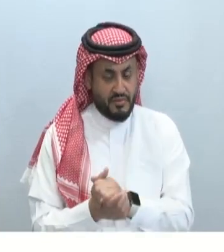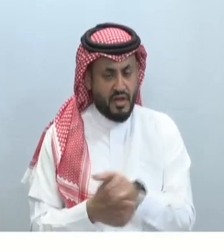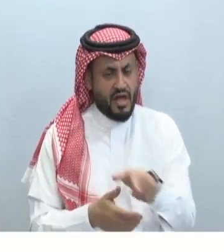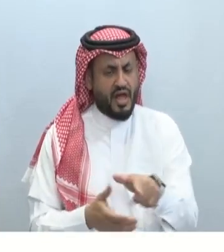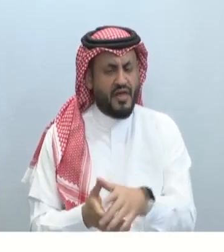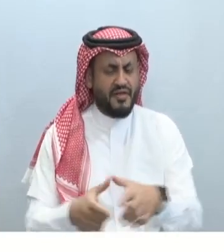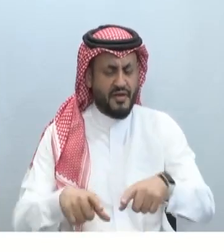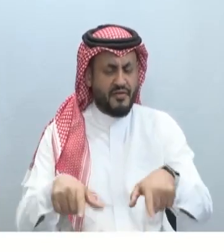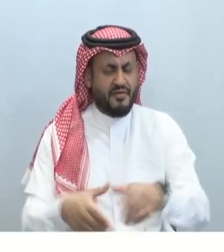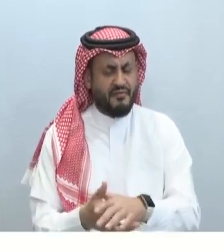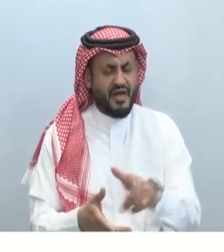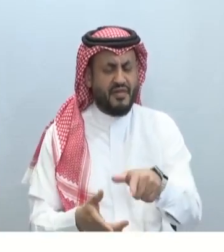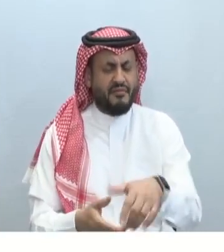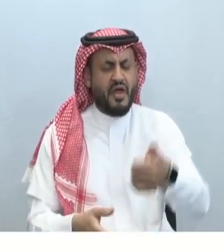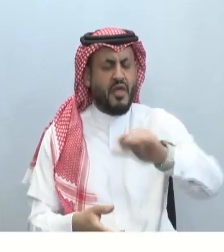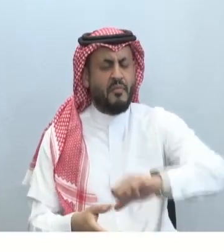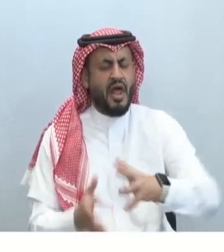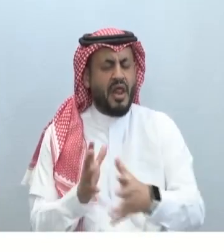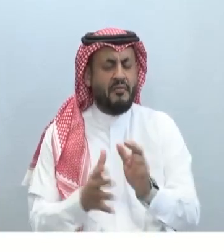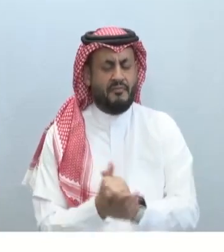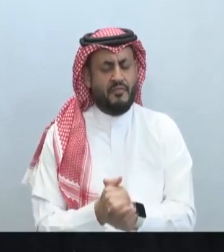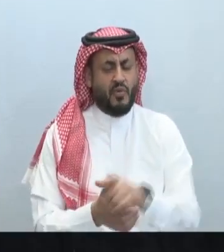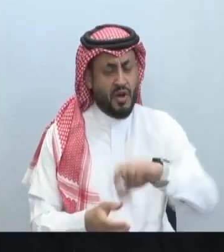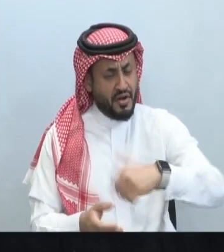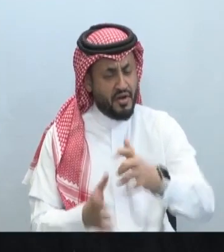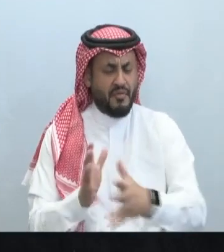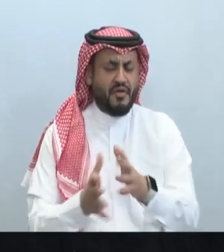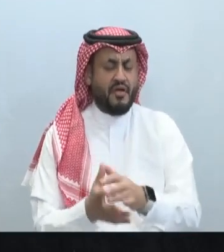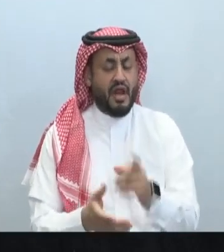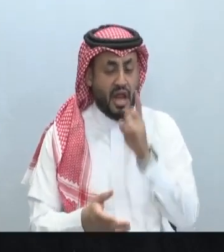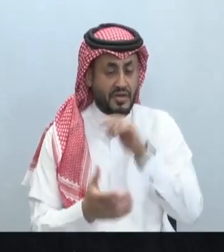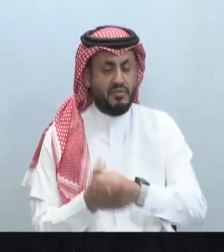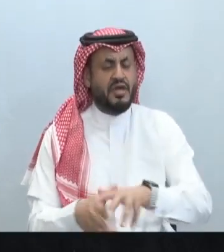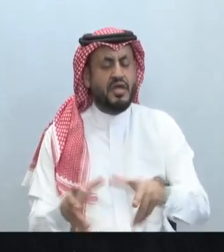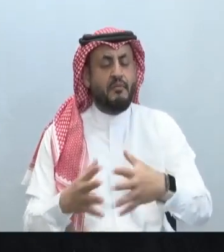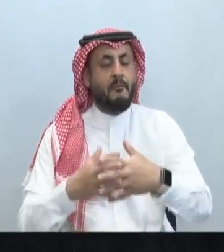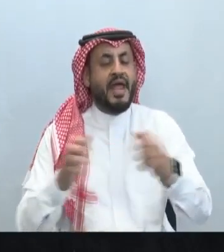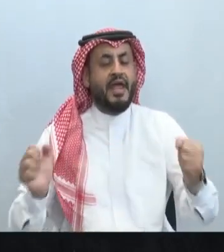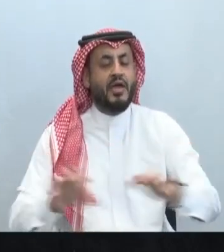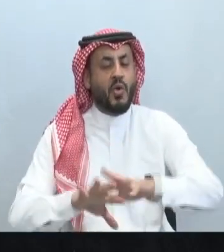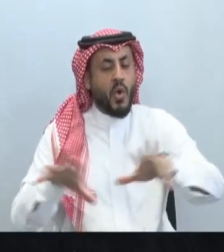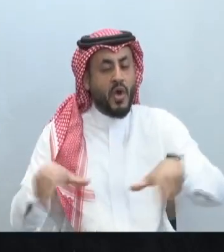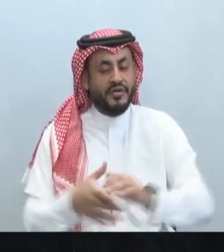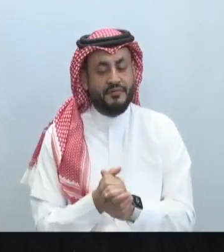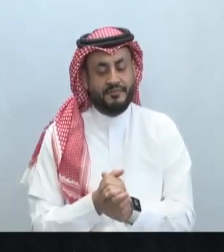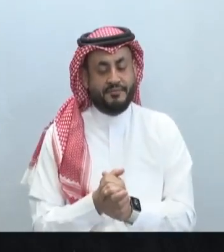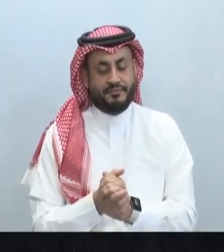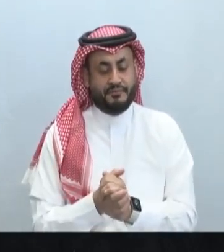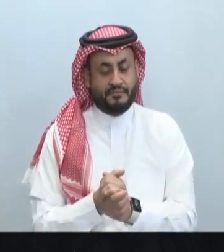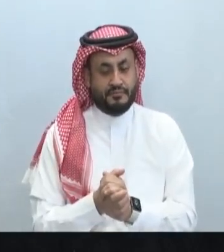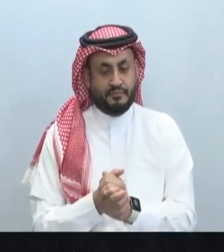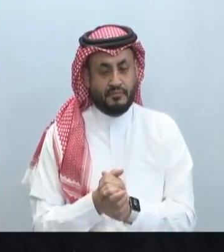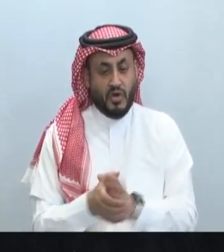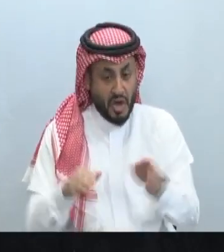البضاعه فيها العيب الفلاني اذا بين اليس كذلك لم يخفي